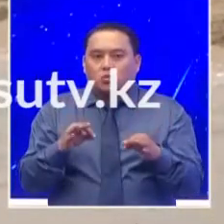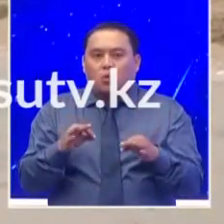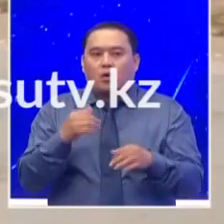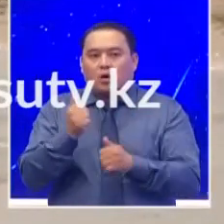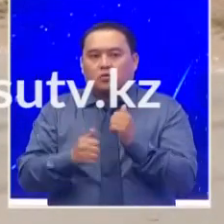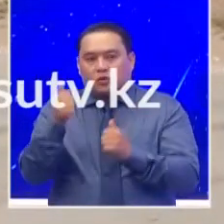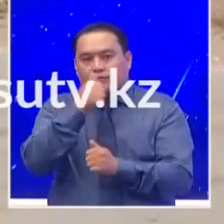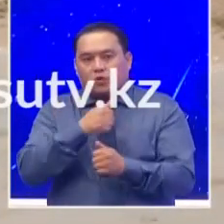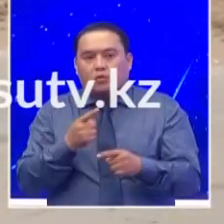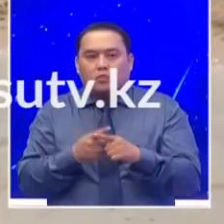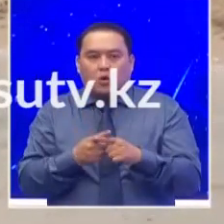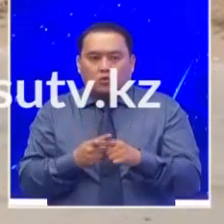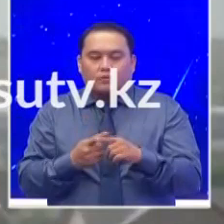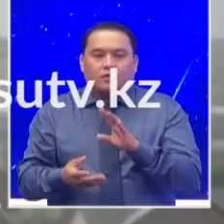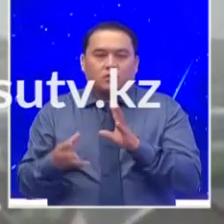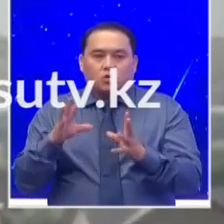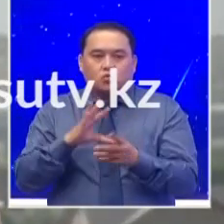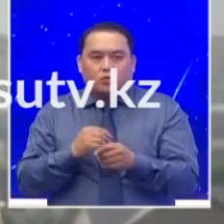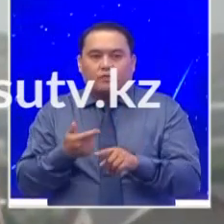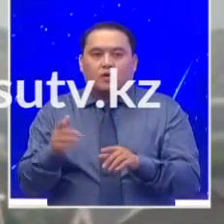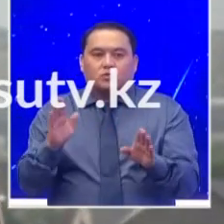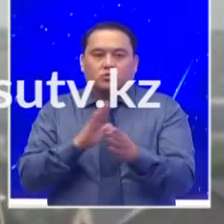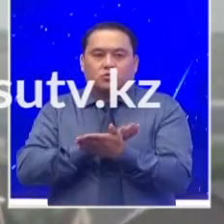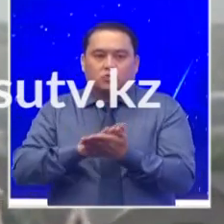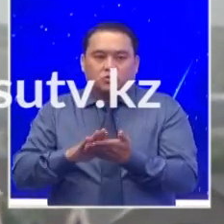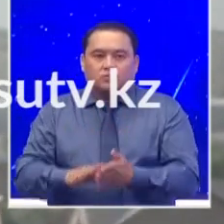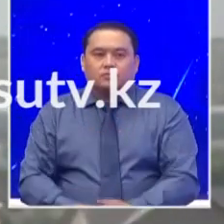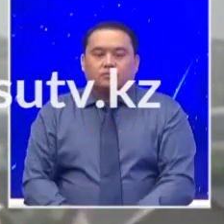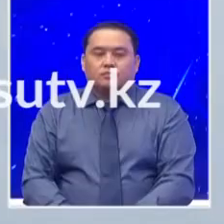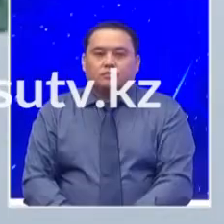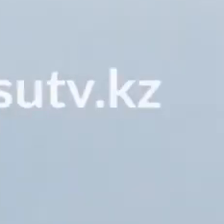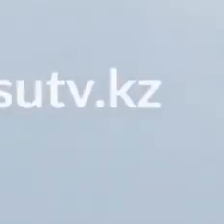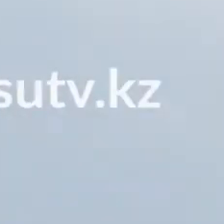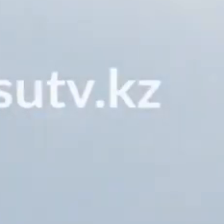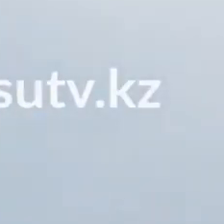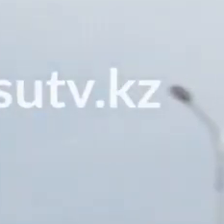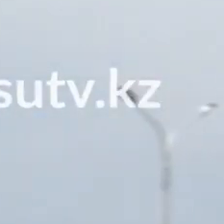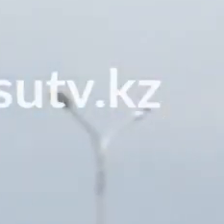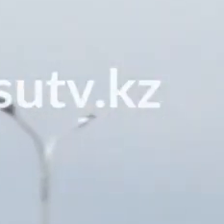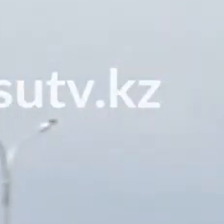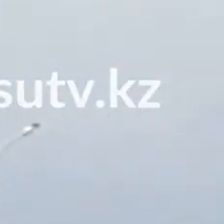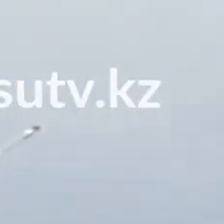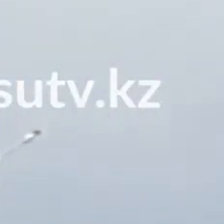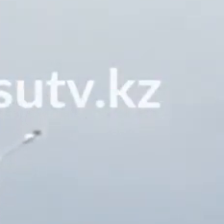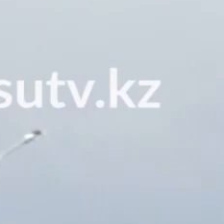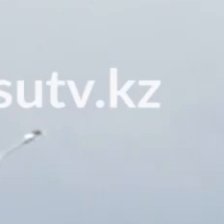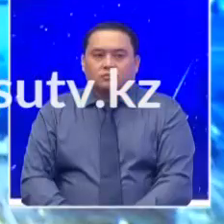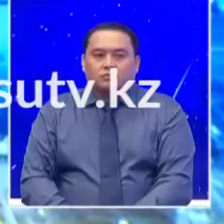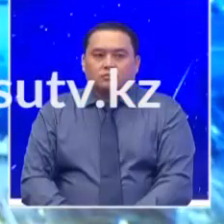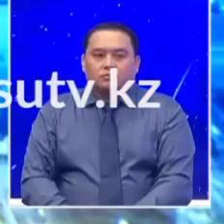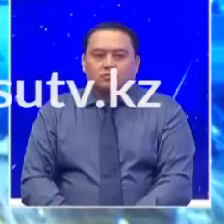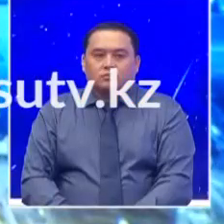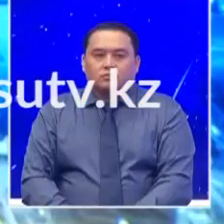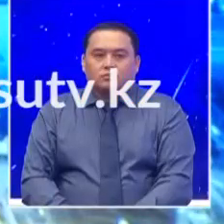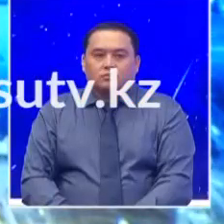год достигать положительных результатов в экополитике страны. Аделя Кжаркенова, Ербол Атантелов, телеканал ЖТСУ.